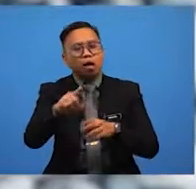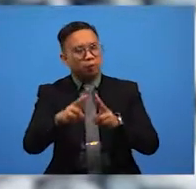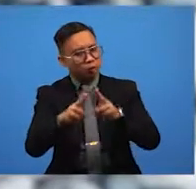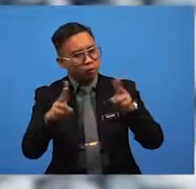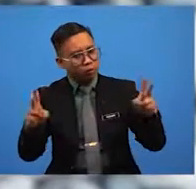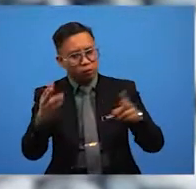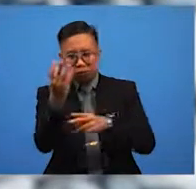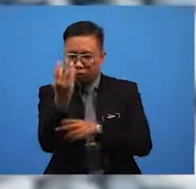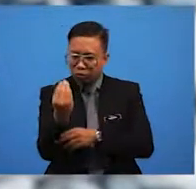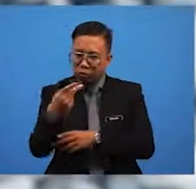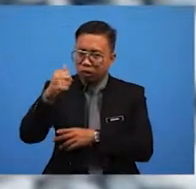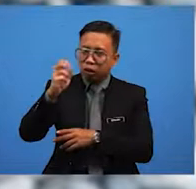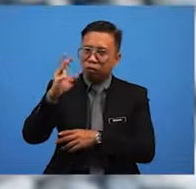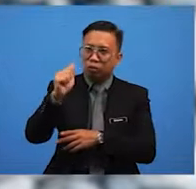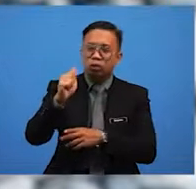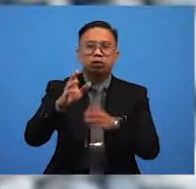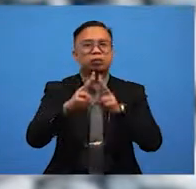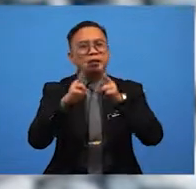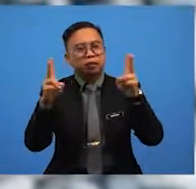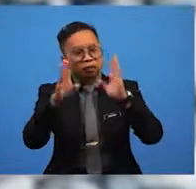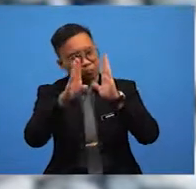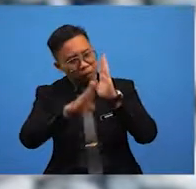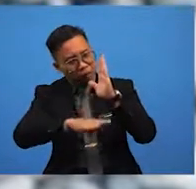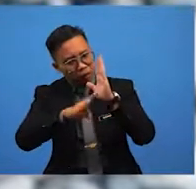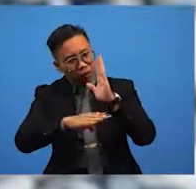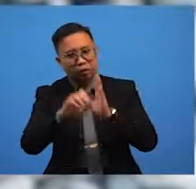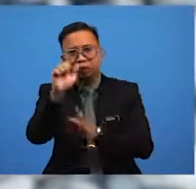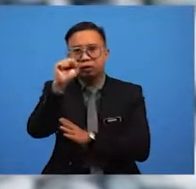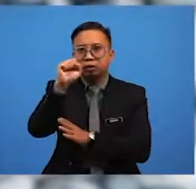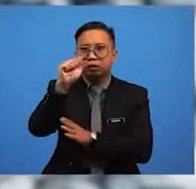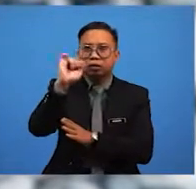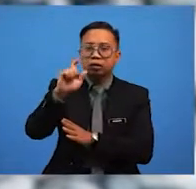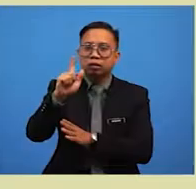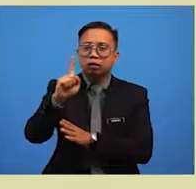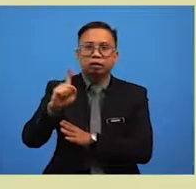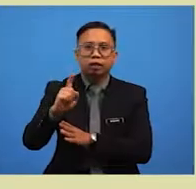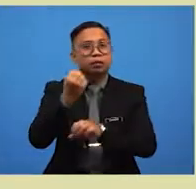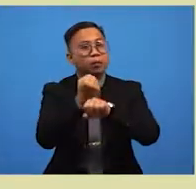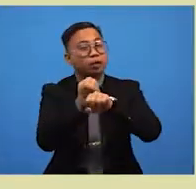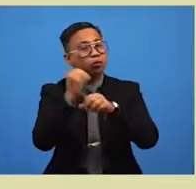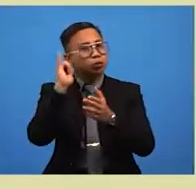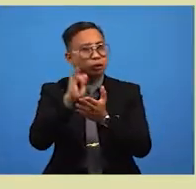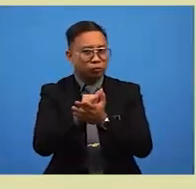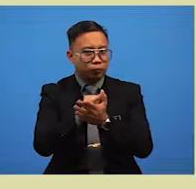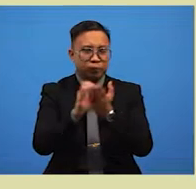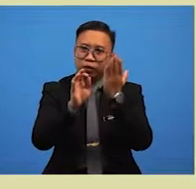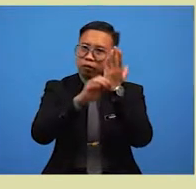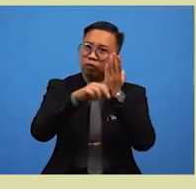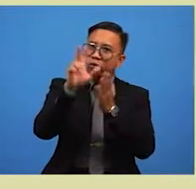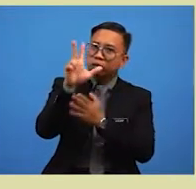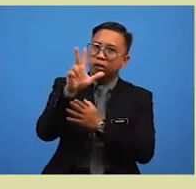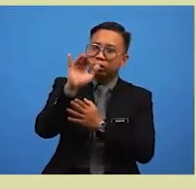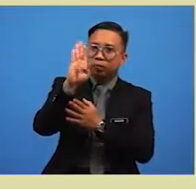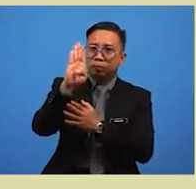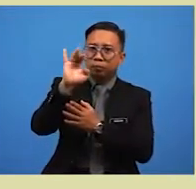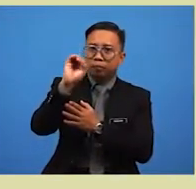proses lulu hawa, semakin kecil atau rendah saiz batuan tersebut. Faktor ketiga ialah